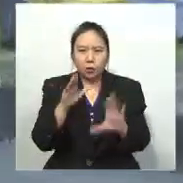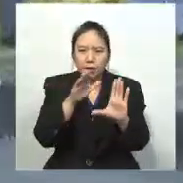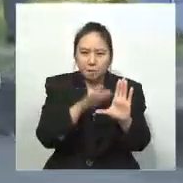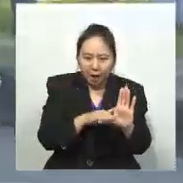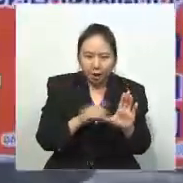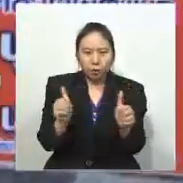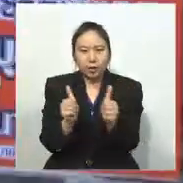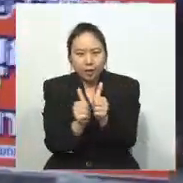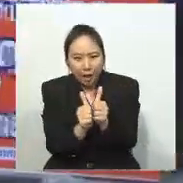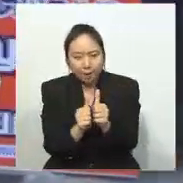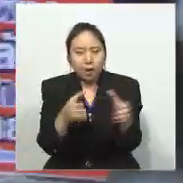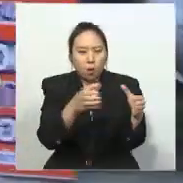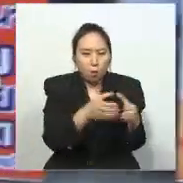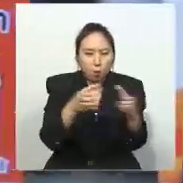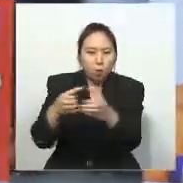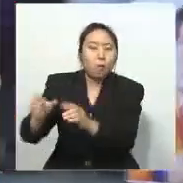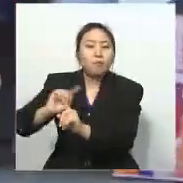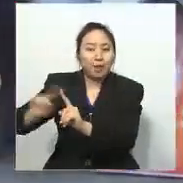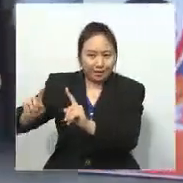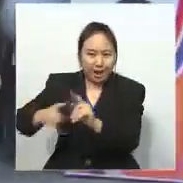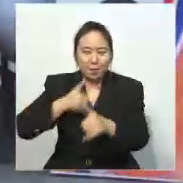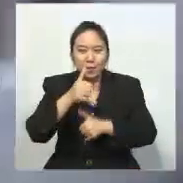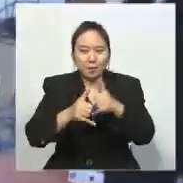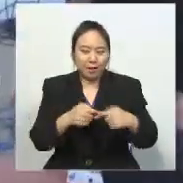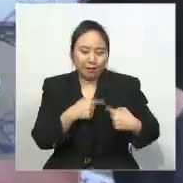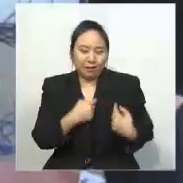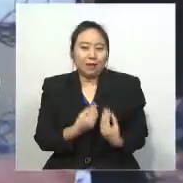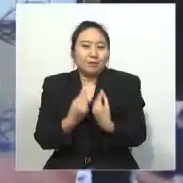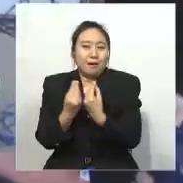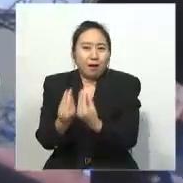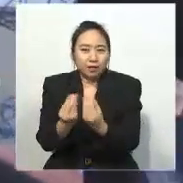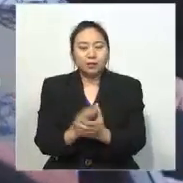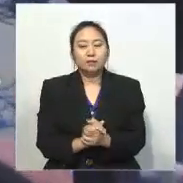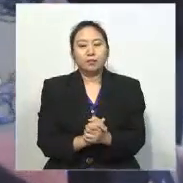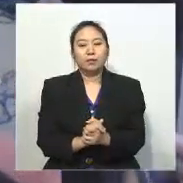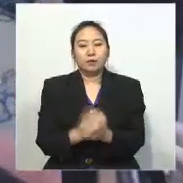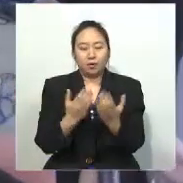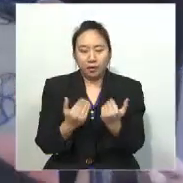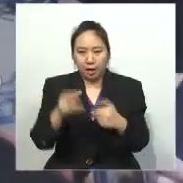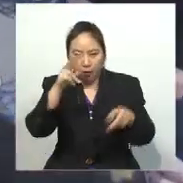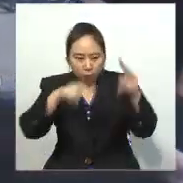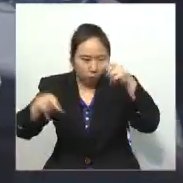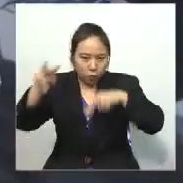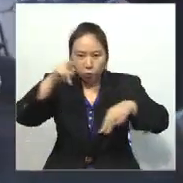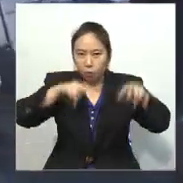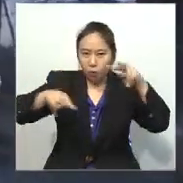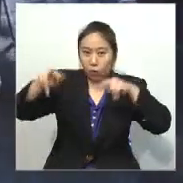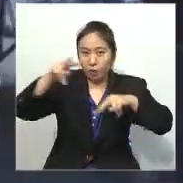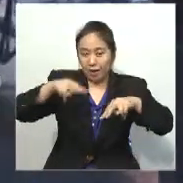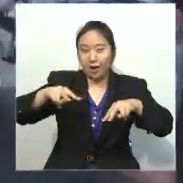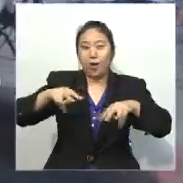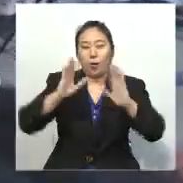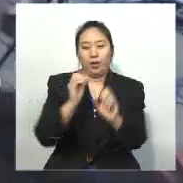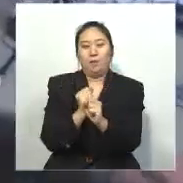ผู้ติดตามและกองเชียร์จากพรรคต่างๆทยอยมาให้กำลังใจผู้สมัครกันอย่างเนืองแน่นท่ามกลางการดูแลรักษาความเป็นระเบียบเรียบร้อยจากเจ้าหน้